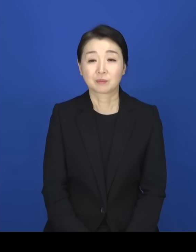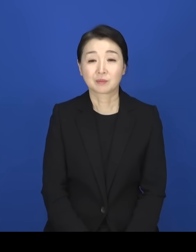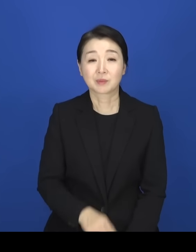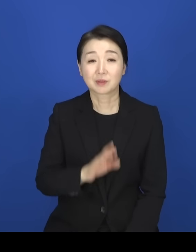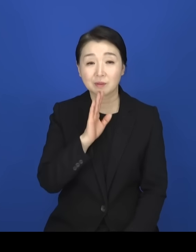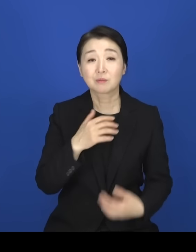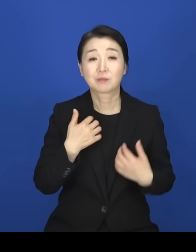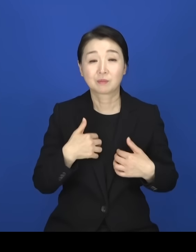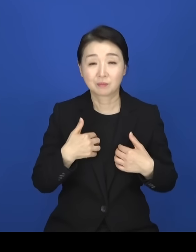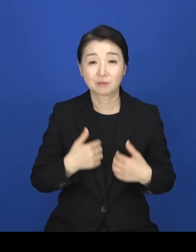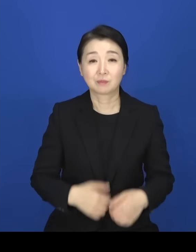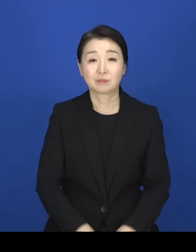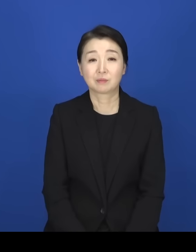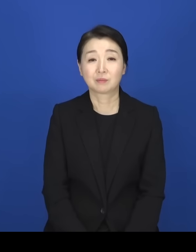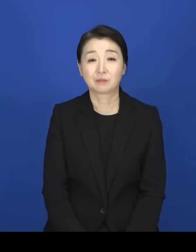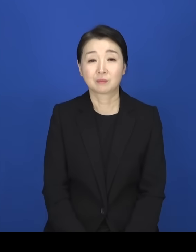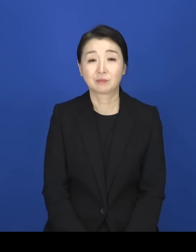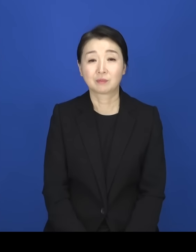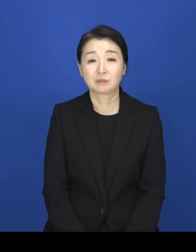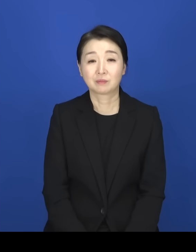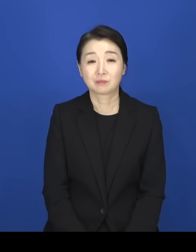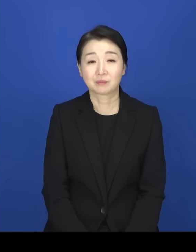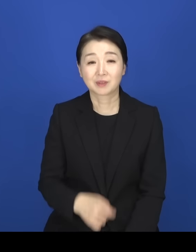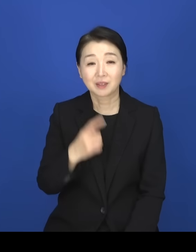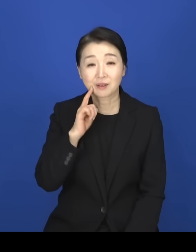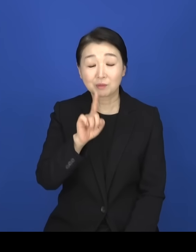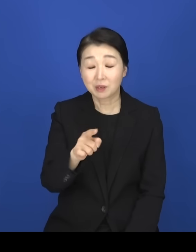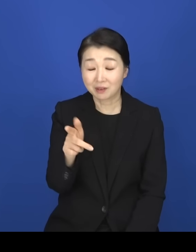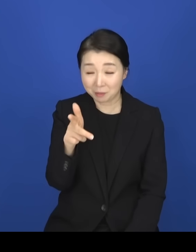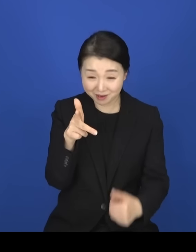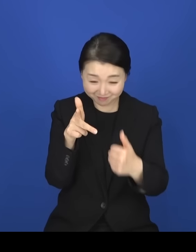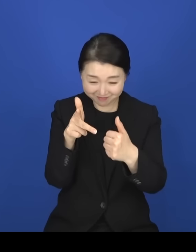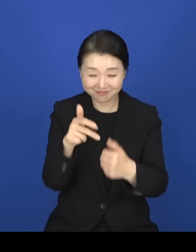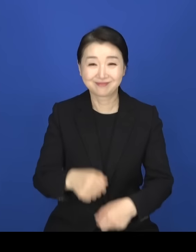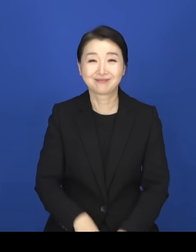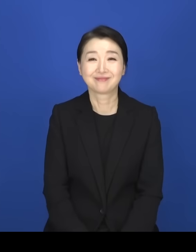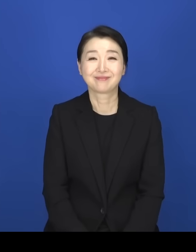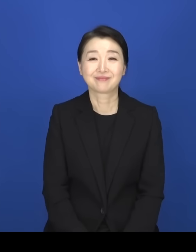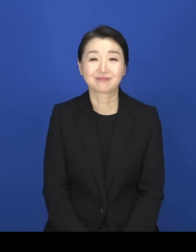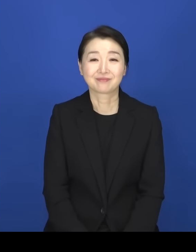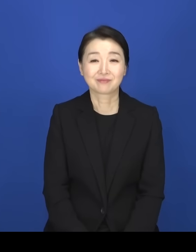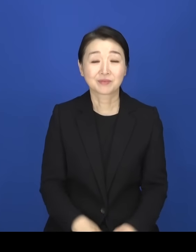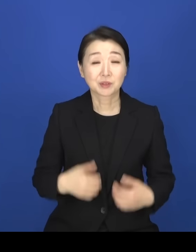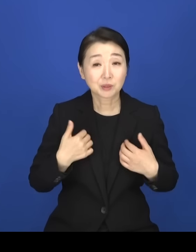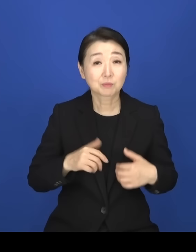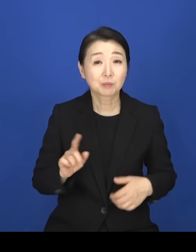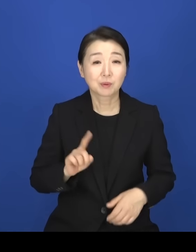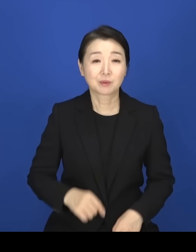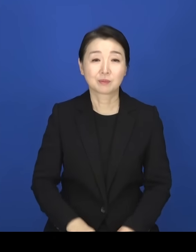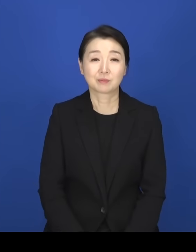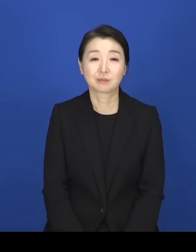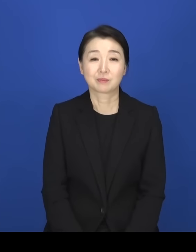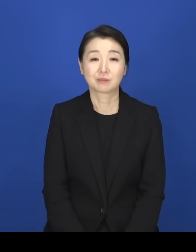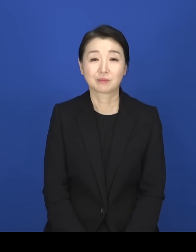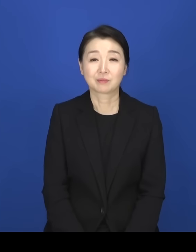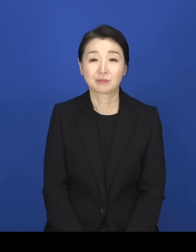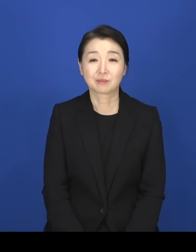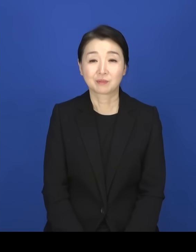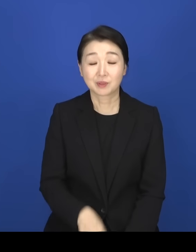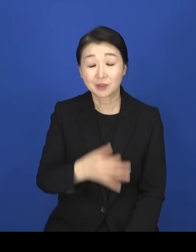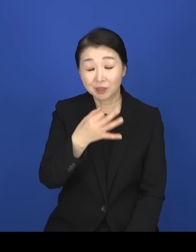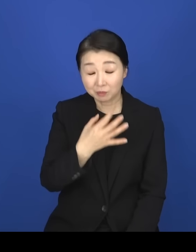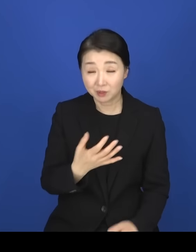진짜 기뻐요. 아니, 거짓말일까 봐 카메라를 봤습니다. 뭐가 기쁘다고? 그런